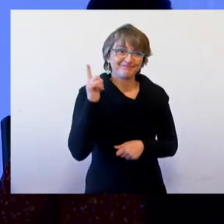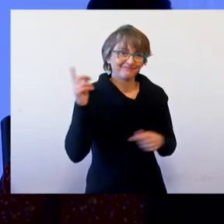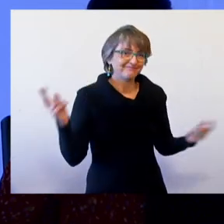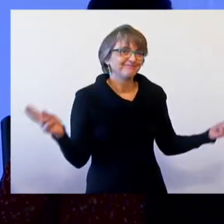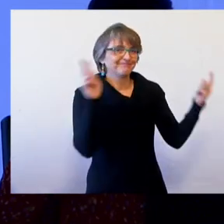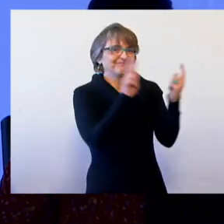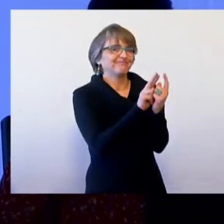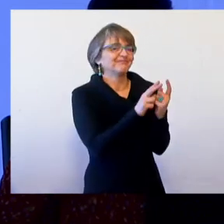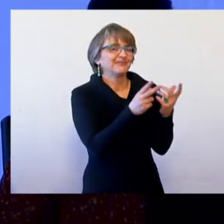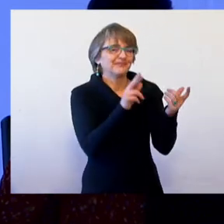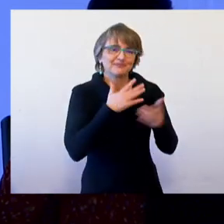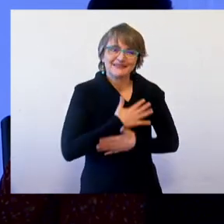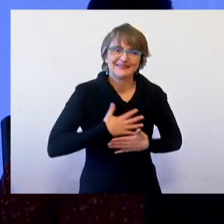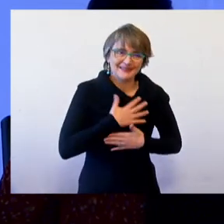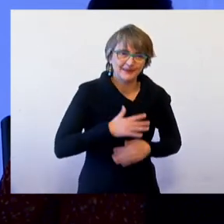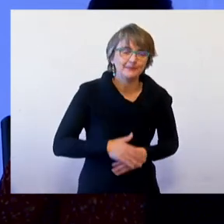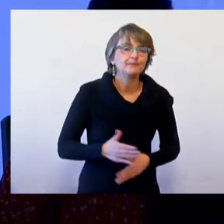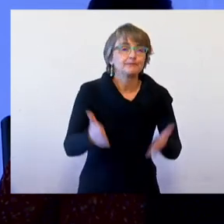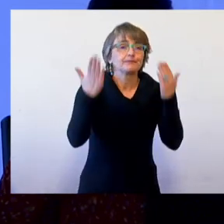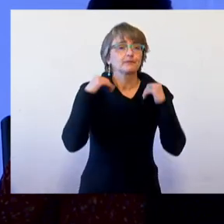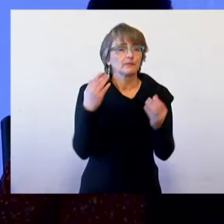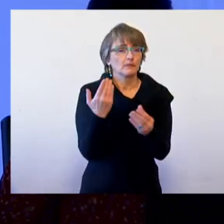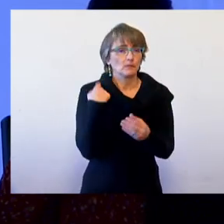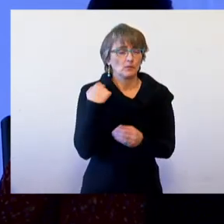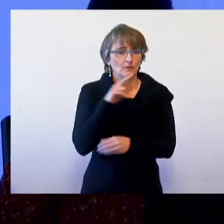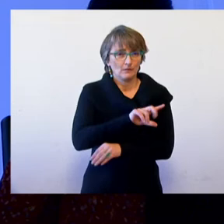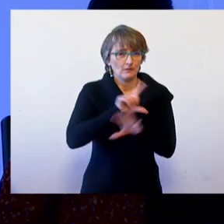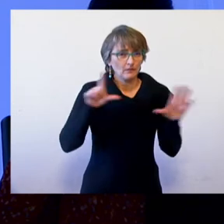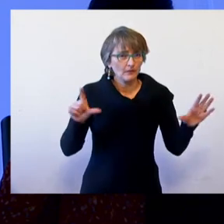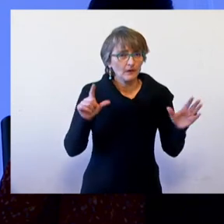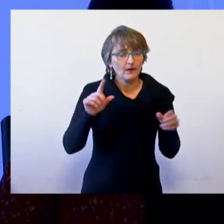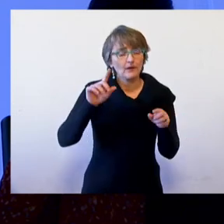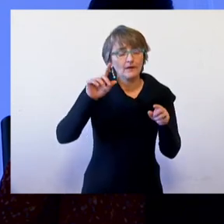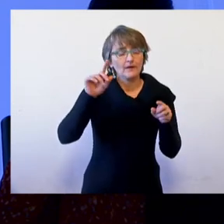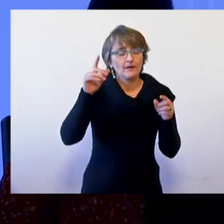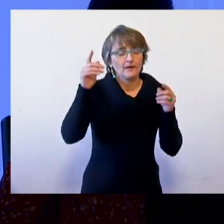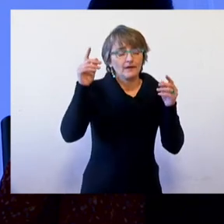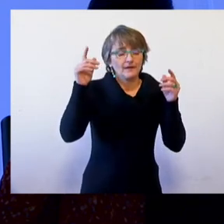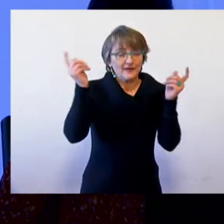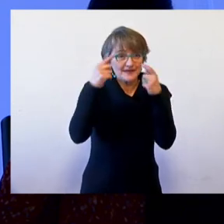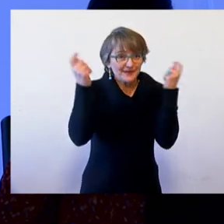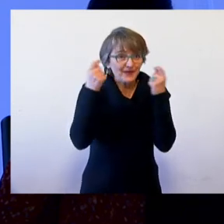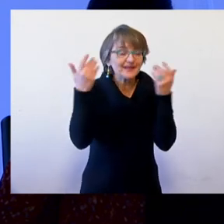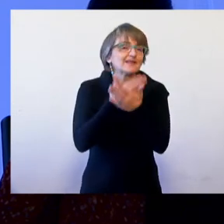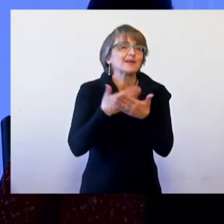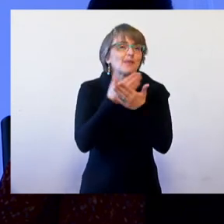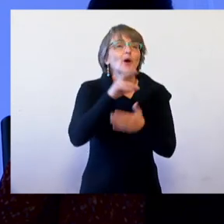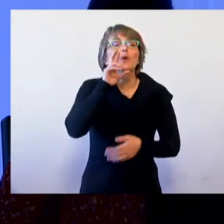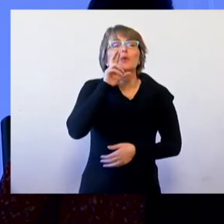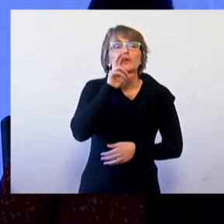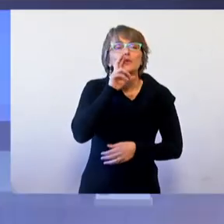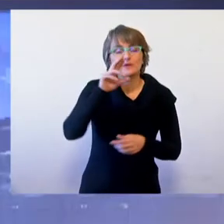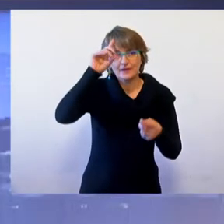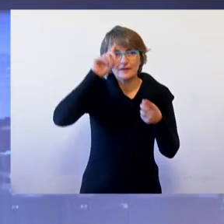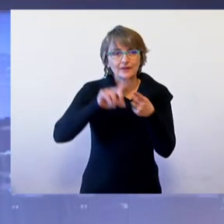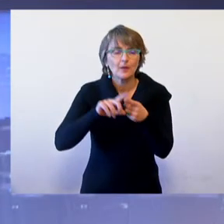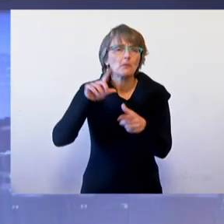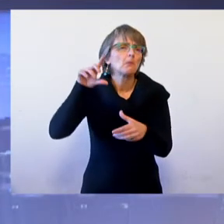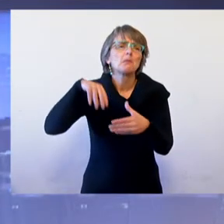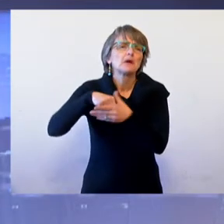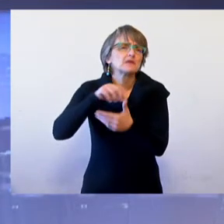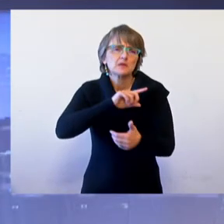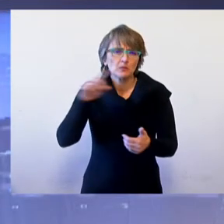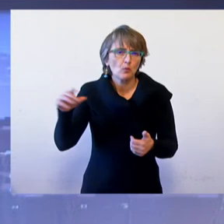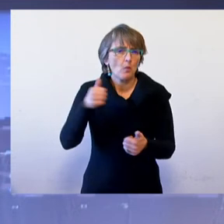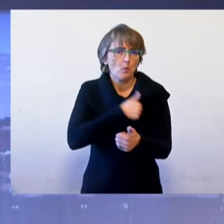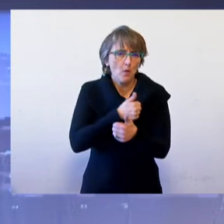Affaire 37, festival de cinéma russe, il s'agit d'attribuer une subvention, ne prennent pas part au vote Mme Magbarali, moi-même, Mme Jiménez,